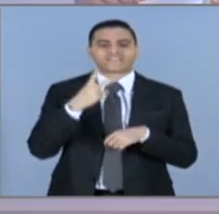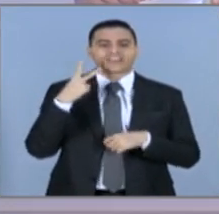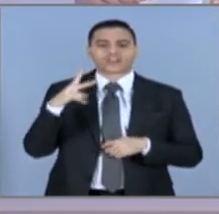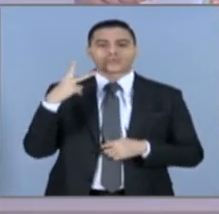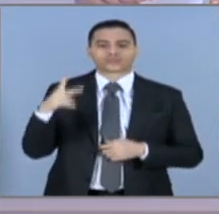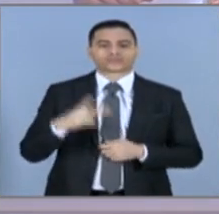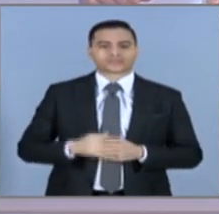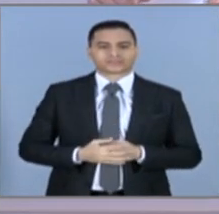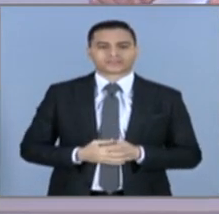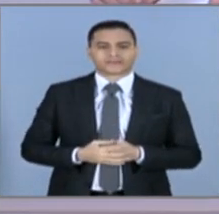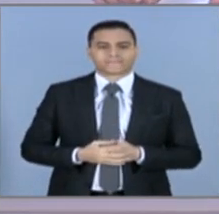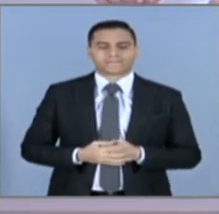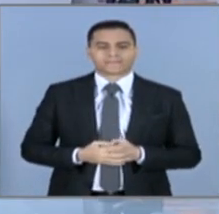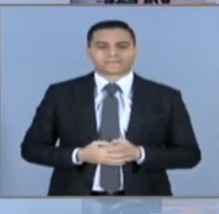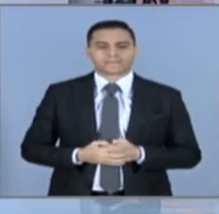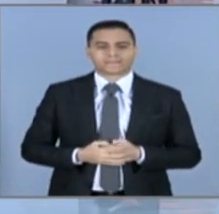2022؟